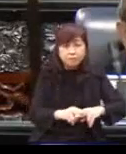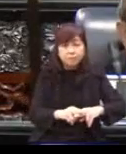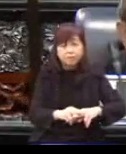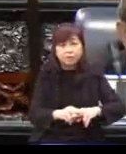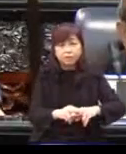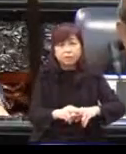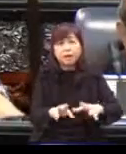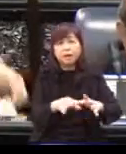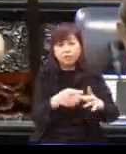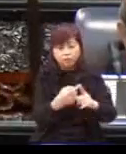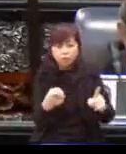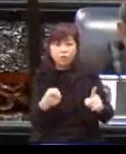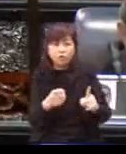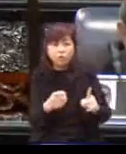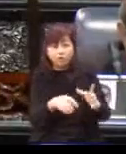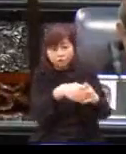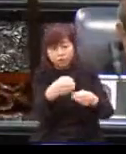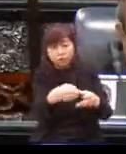tanaman